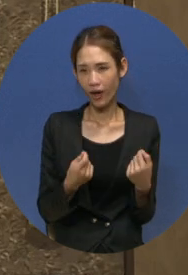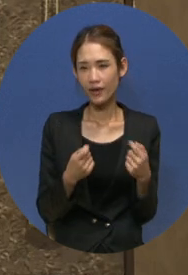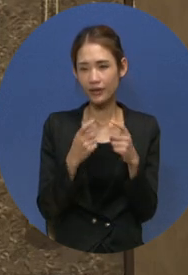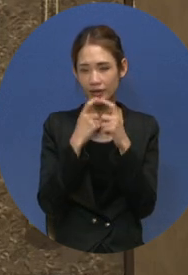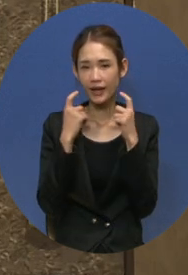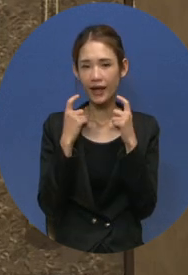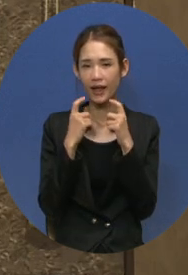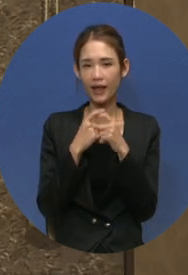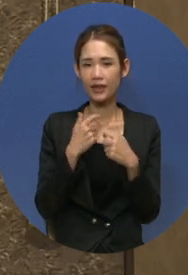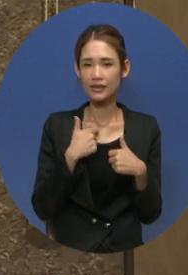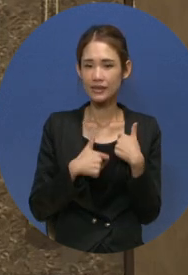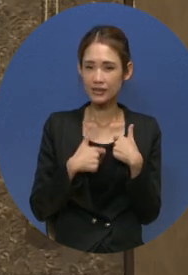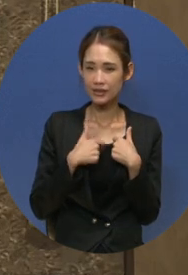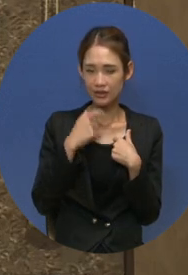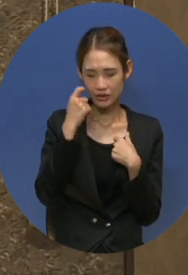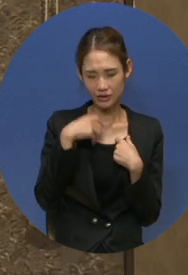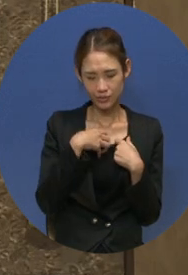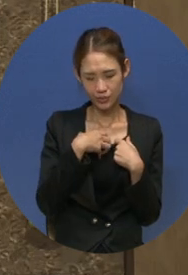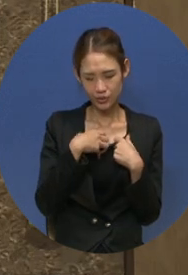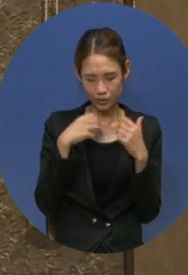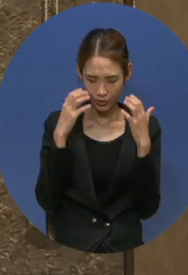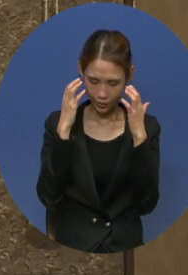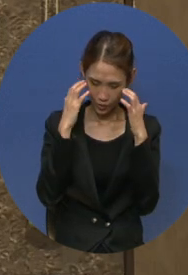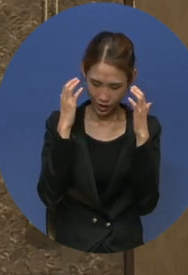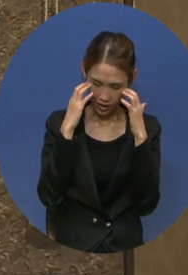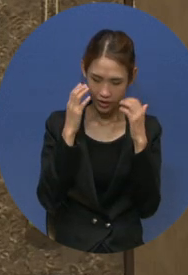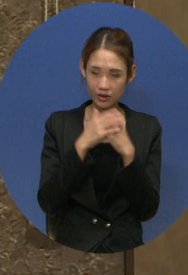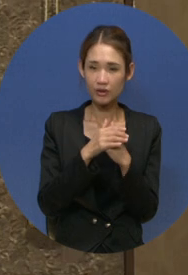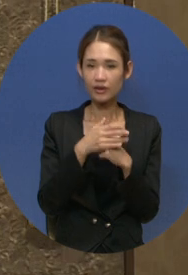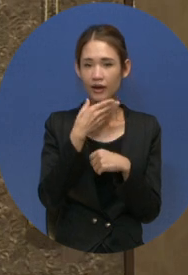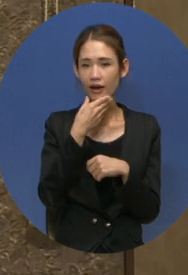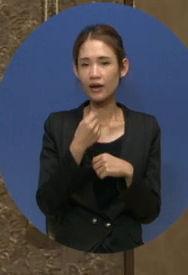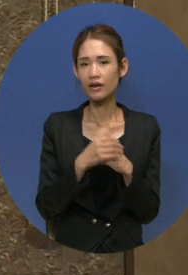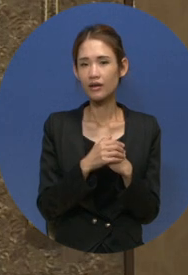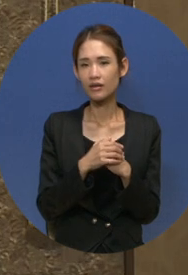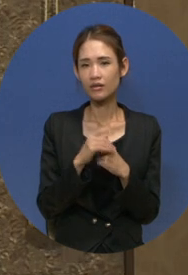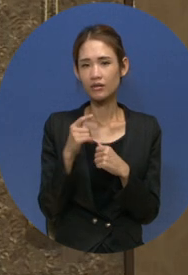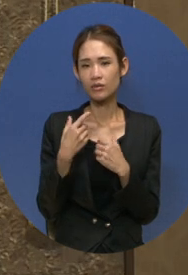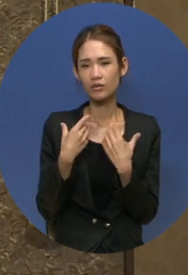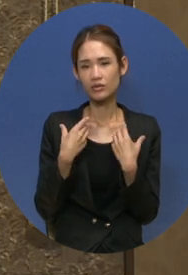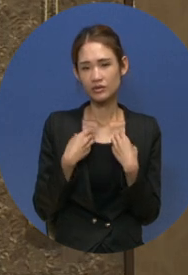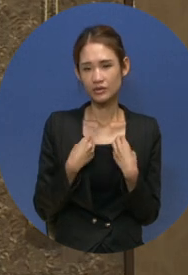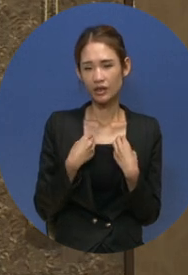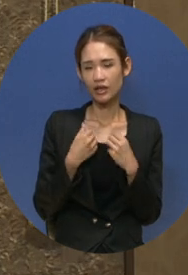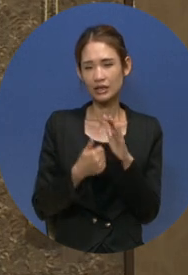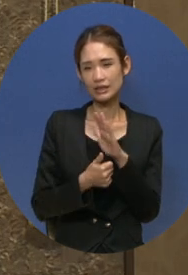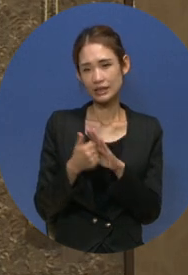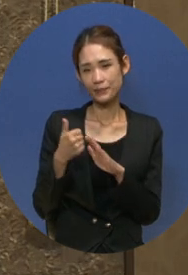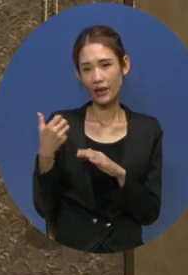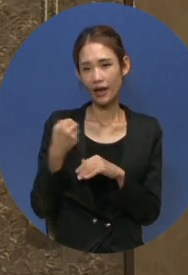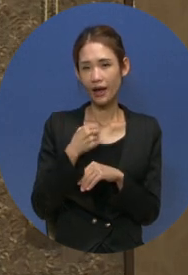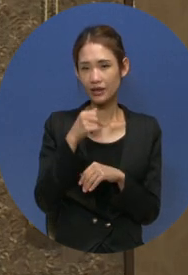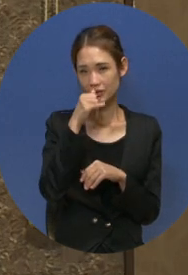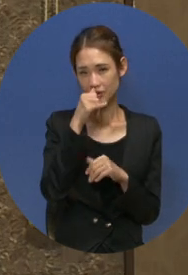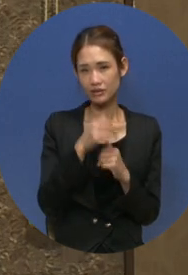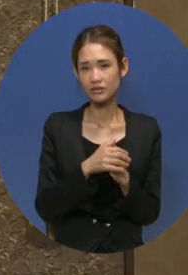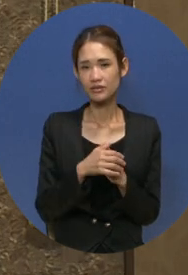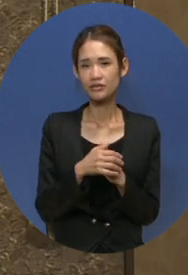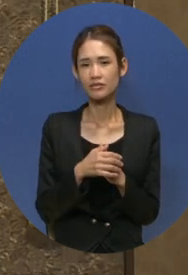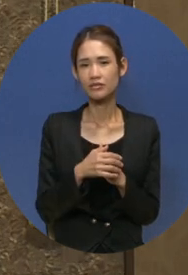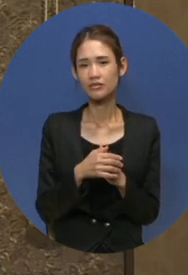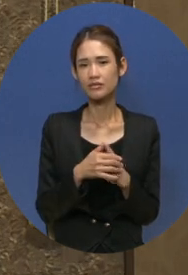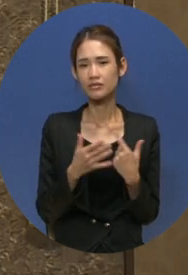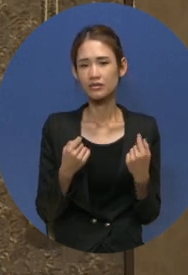개인적인 기쁨과 슬픔과 고통과 행복과 그다음에 좌절과 희망을 갖고 있는 예,